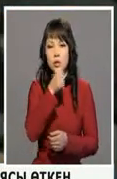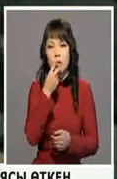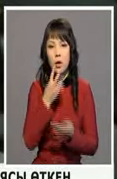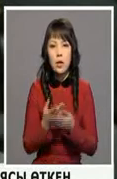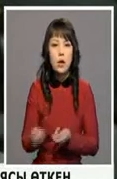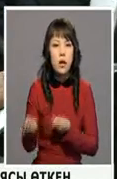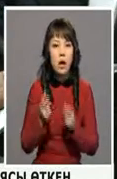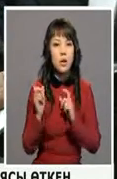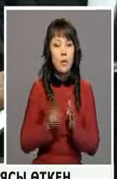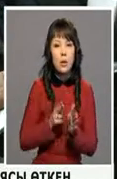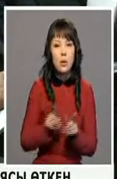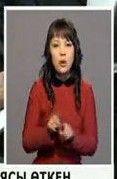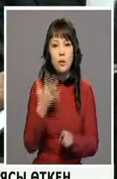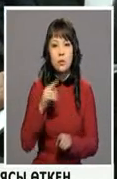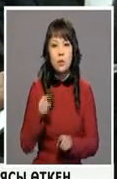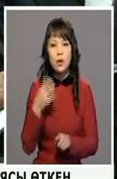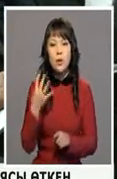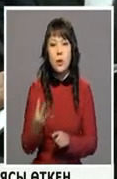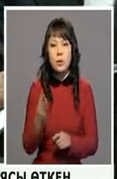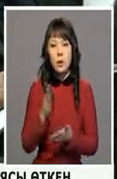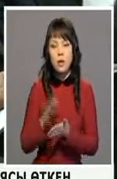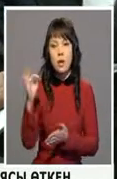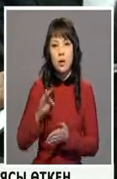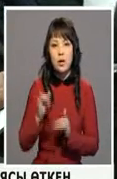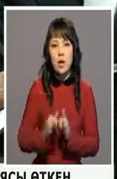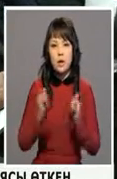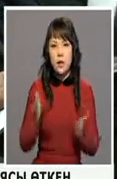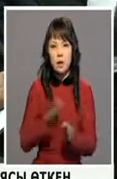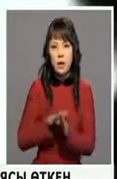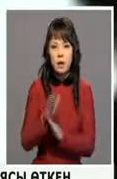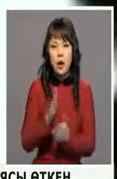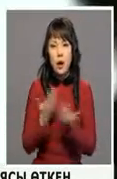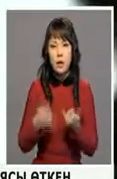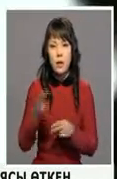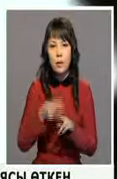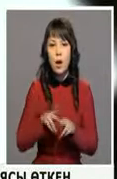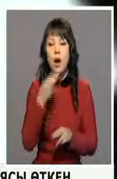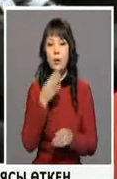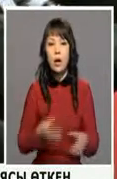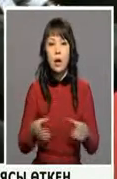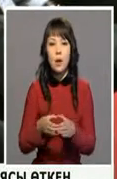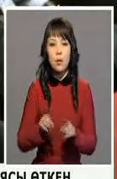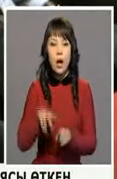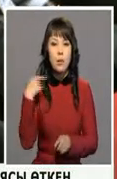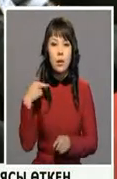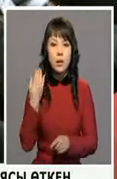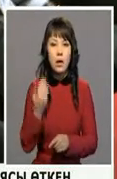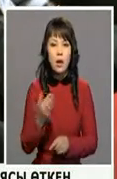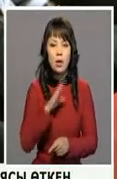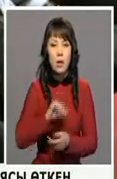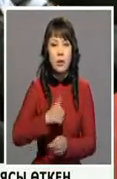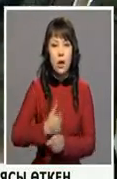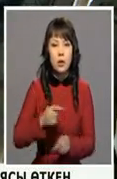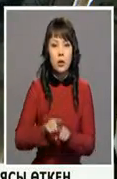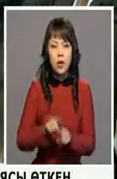бұл түрінің 5,14% артқаны. Өткен жылы атқарылған жұмысты қорытындылаған ұлттық компания президенті Асқар Мамин жемісті